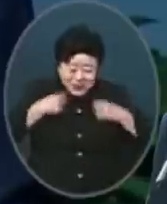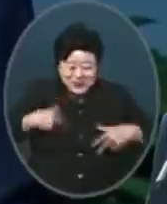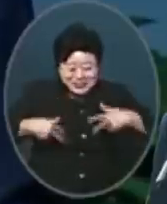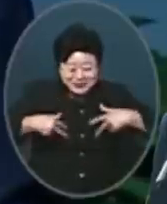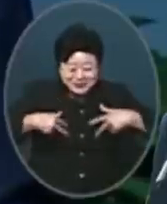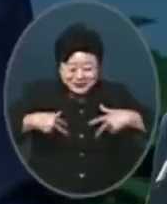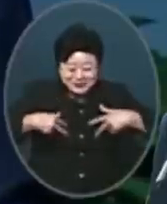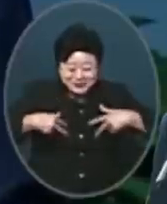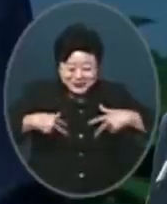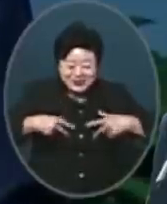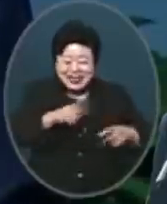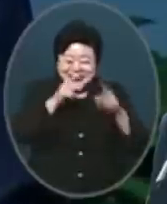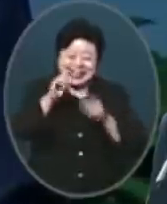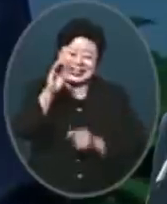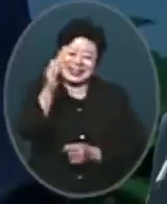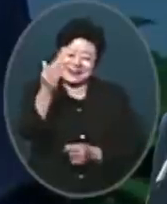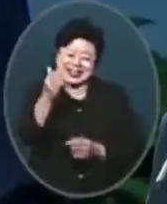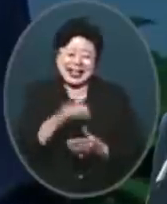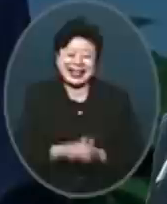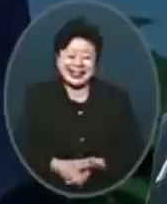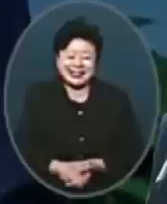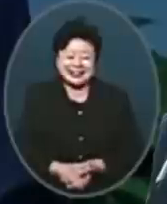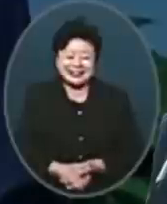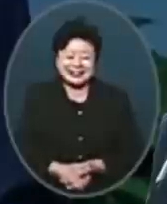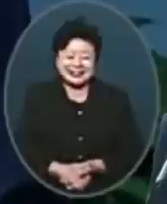속에서 살게 되는 것입니다.